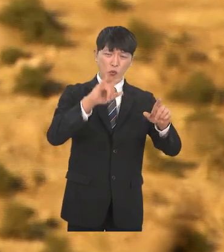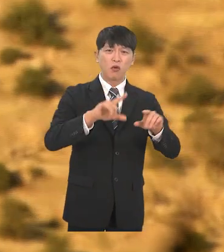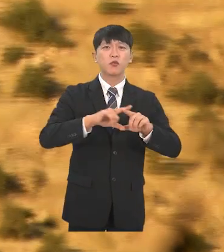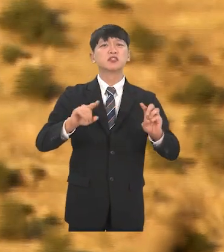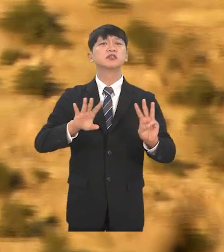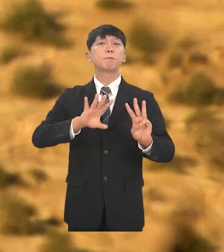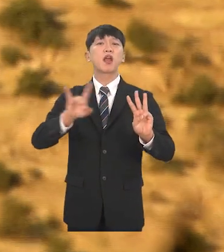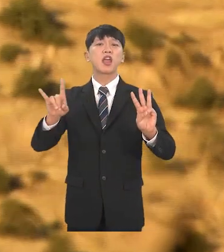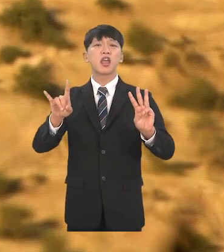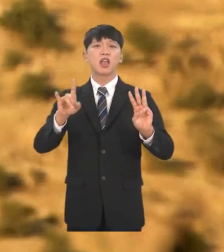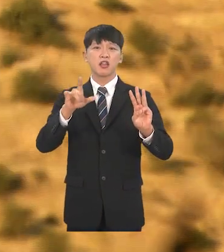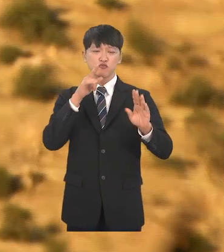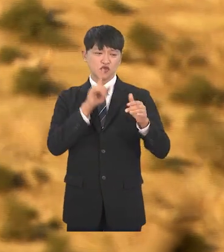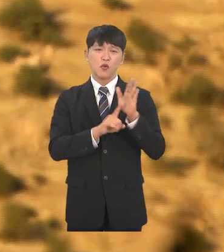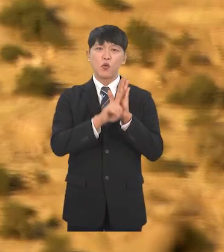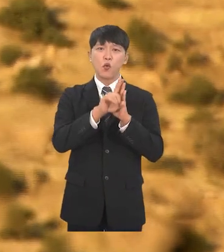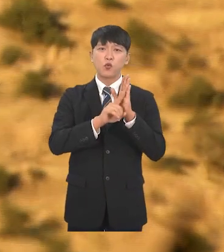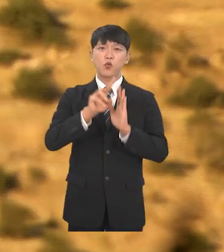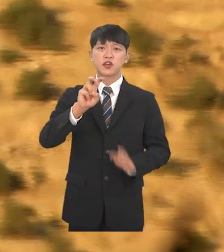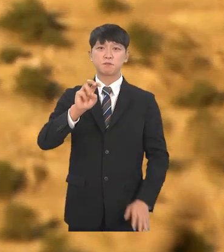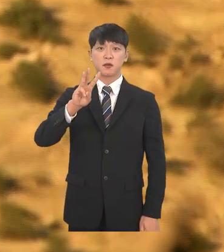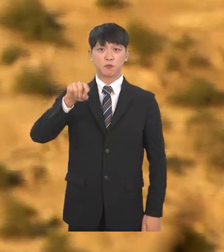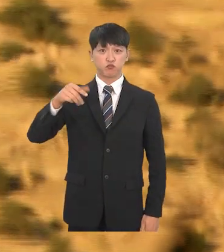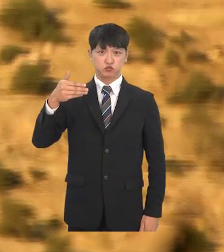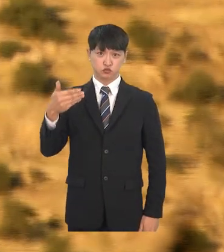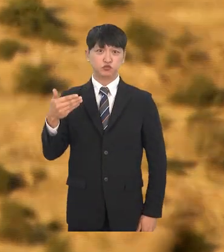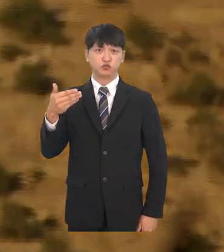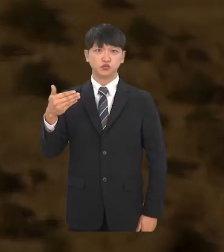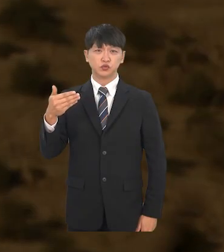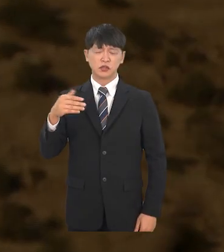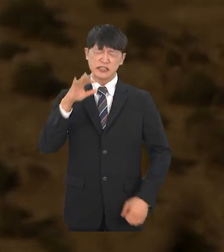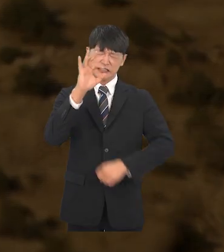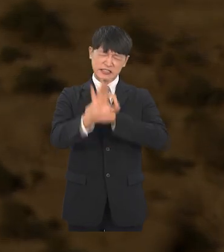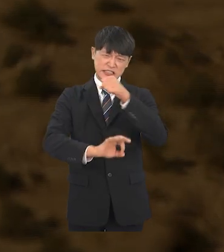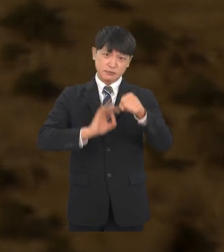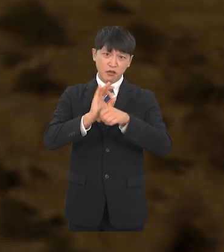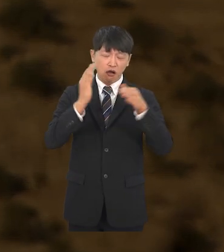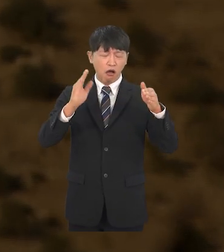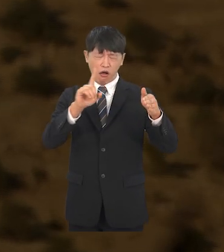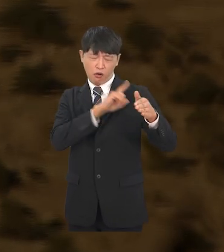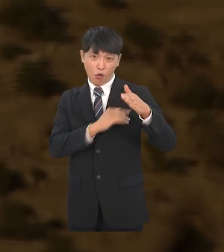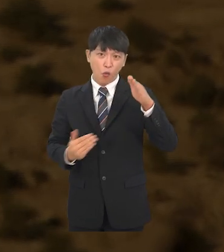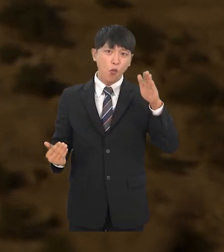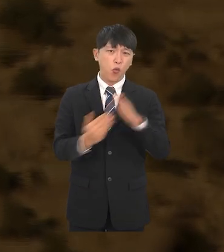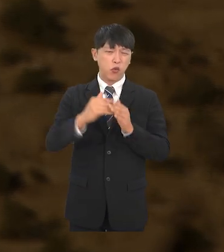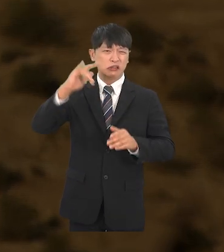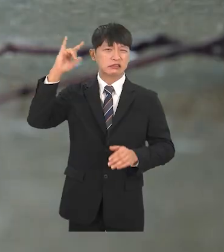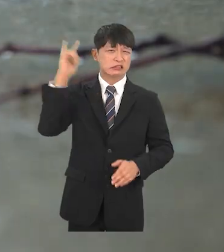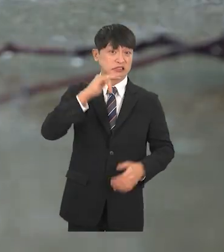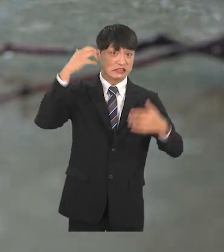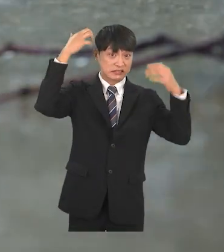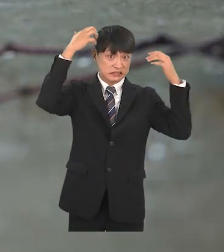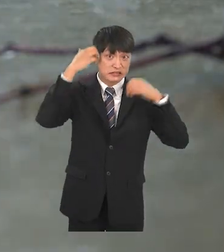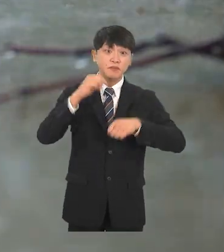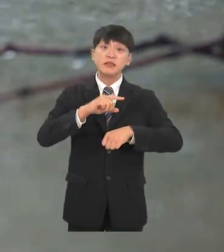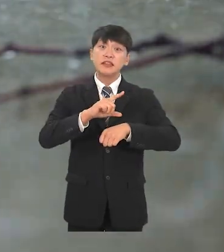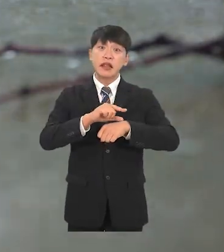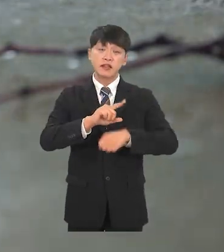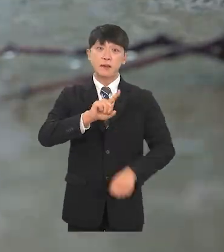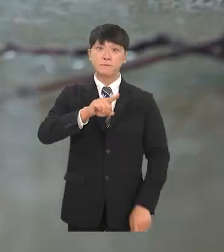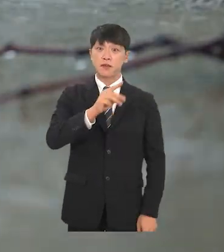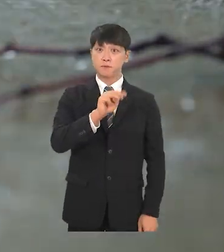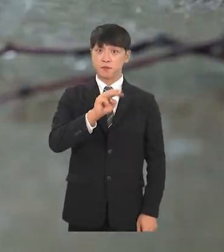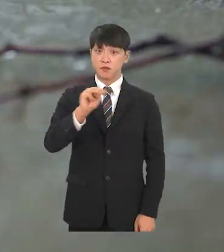대비 3배, 해수면 온도 23.9도로 최근 10년 중 최고치를 찍었으며 시간당